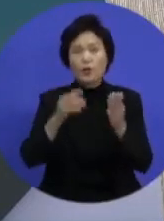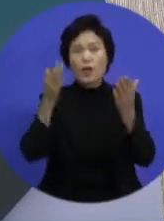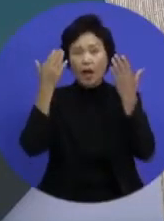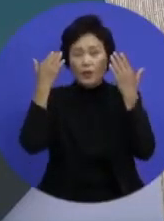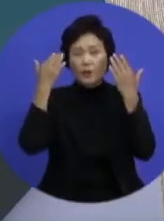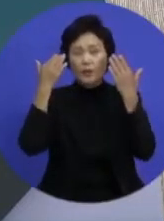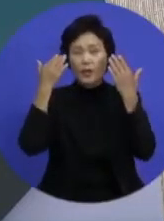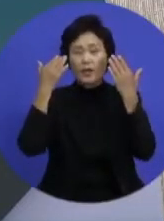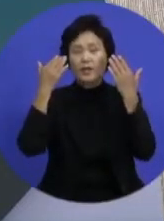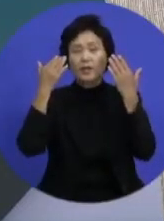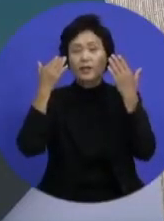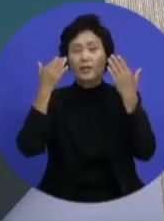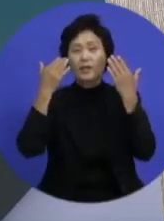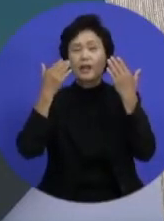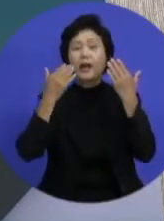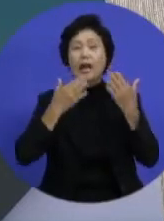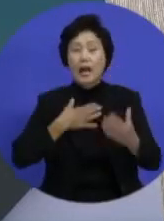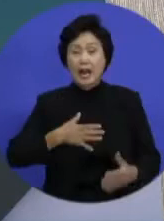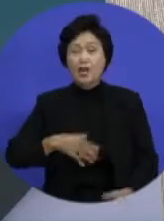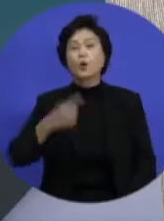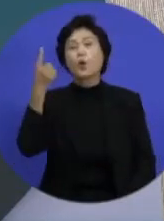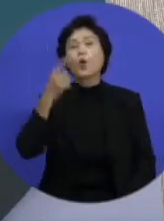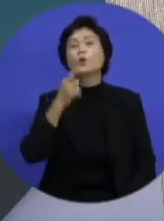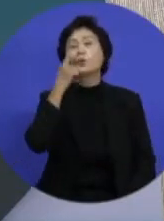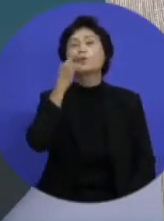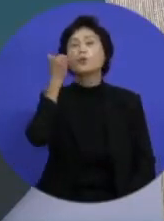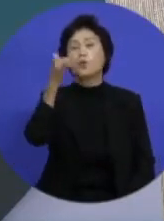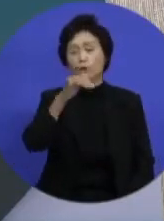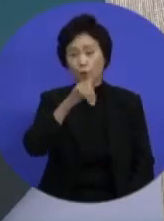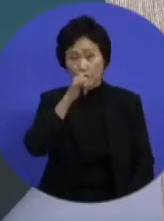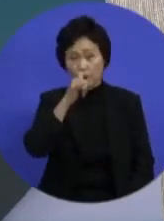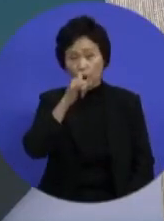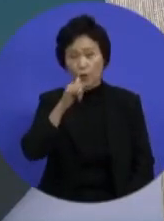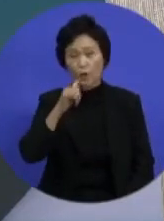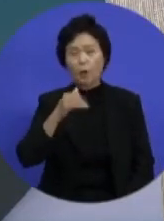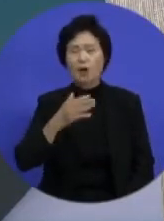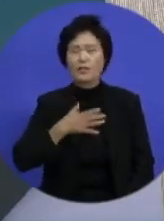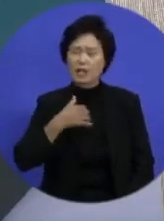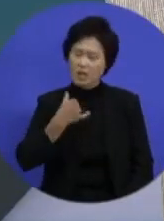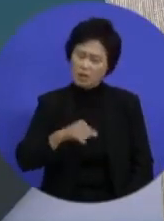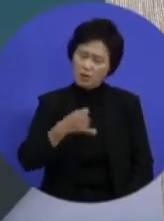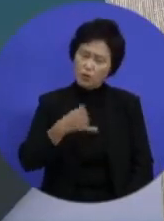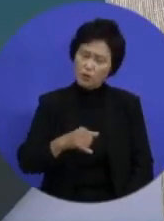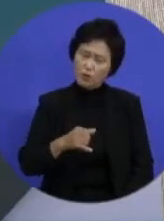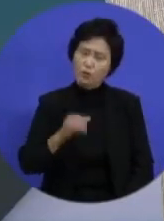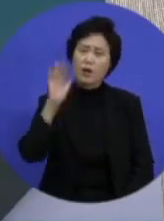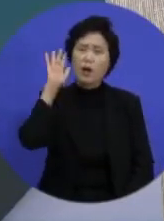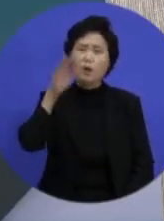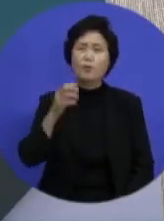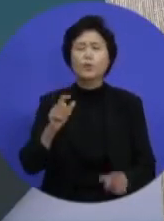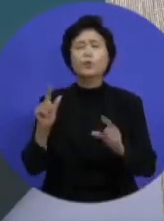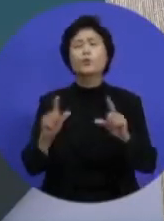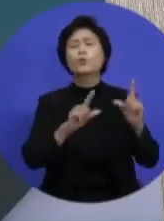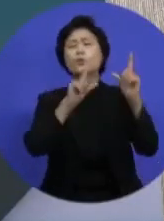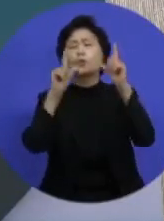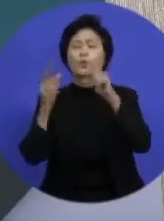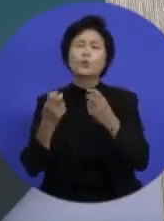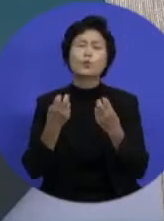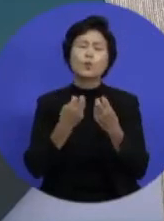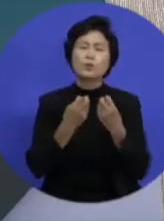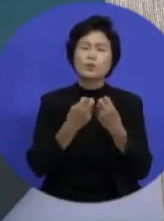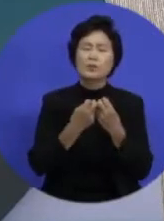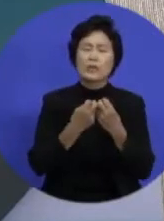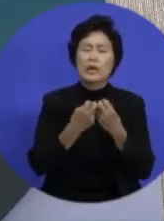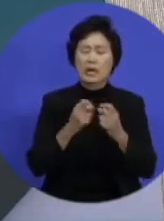계시지만 아이가 어떻게 살아가야 될까? 예. 무엇을 준비해야 될까라는 네네. 생각 때문에 그 부분에 대해서 마음을 열고